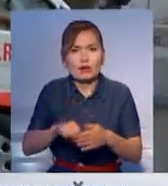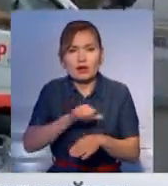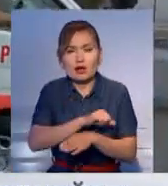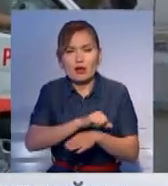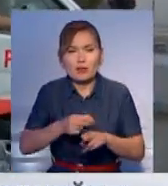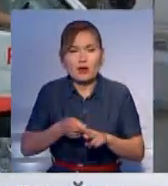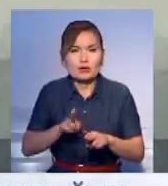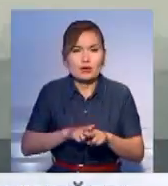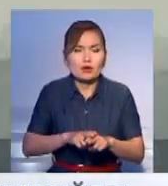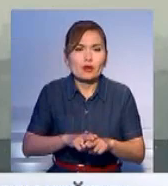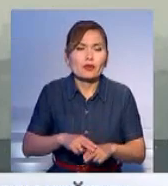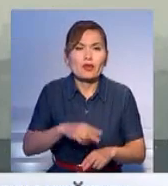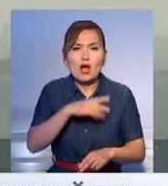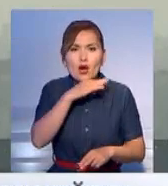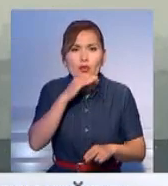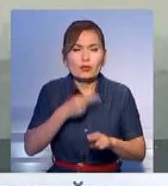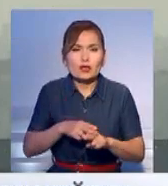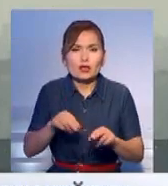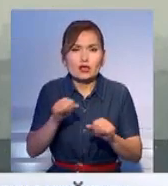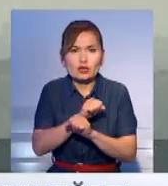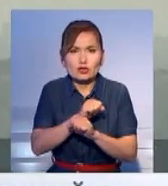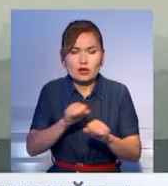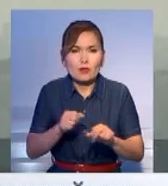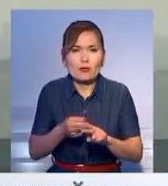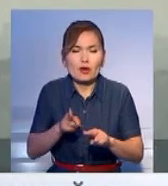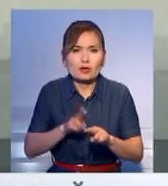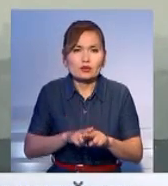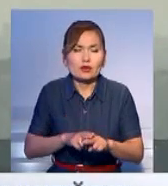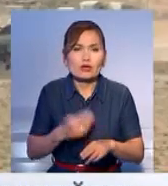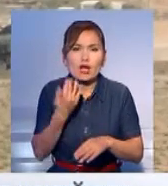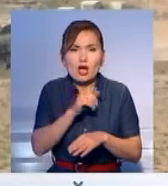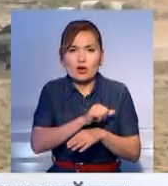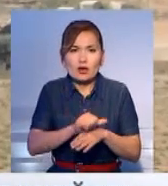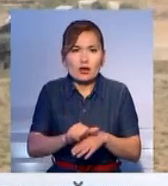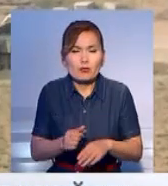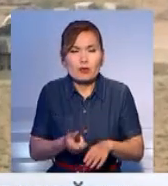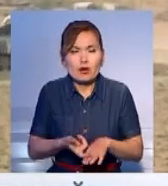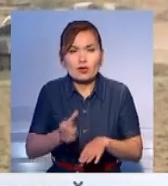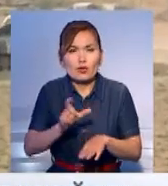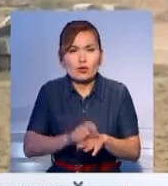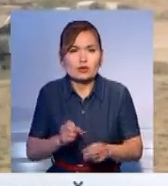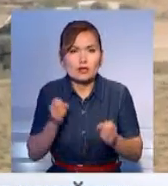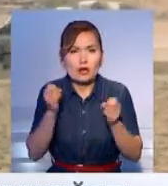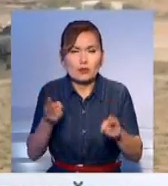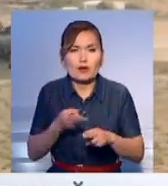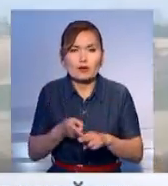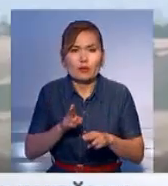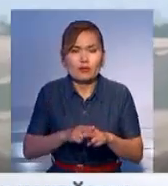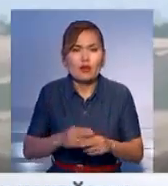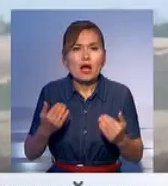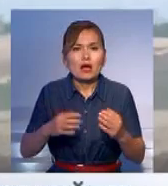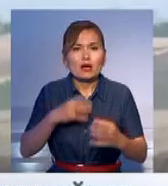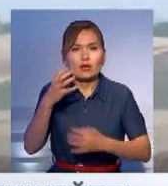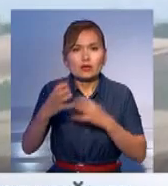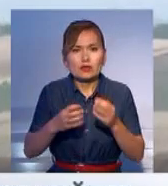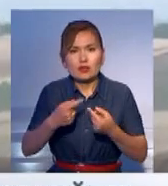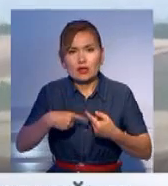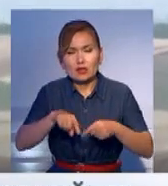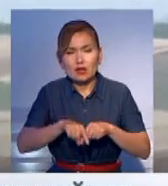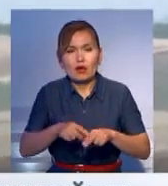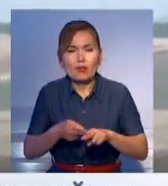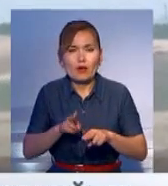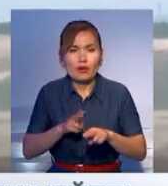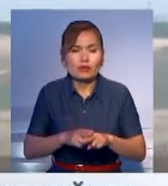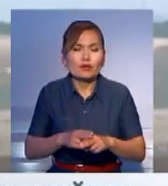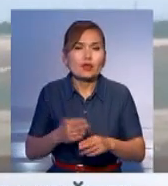арқылы жаңғыш батпырауықтар мен жарылғыш шарлар шырлауы елге көп қауіп төндіріп тұр. Дегенмен Израильдің бұл қадамын халықаралық қауымдастық сынға